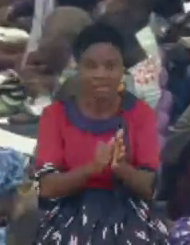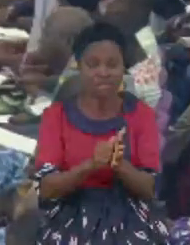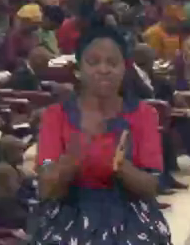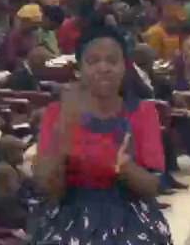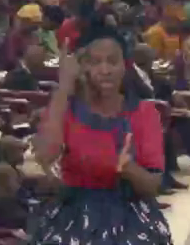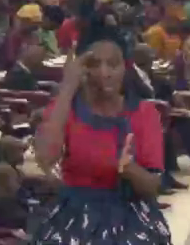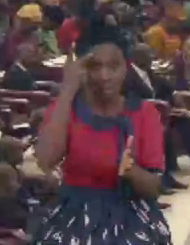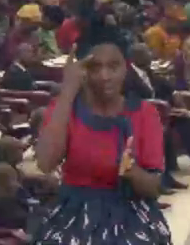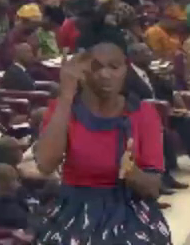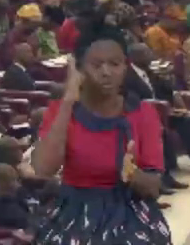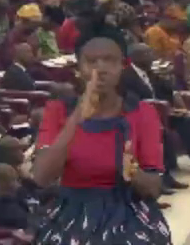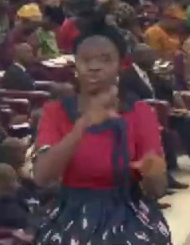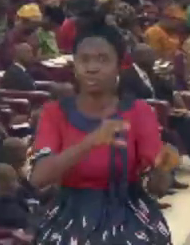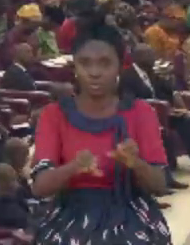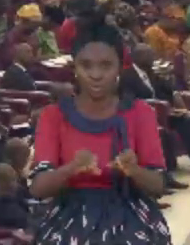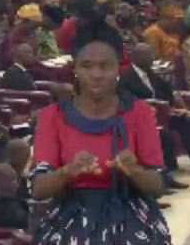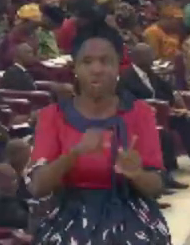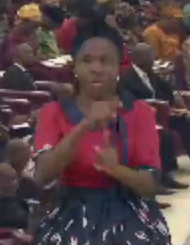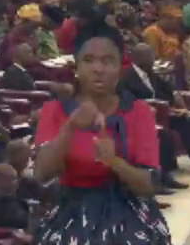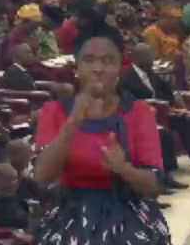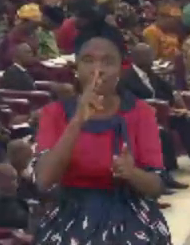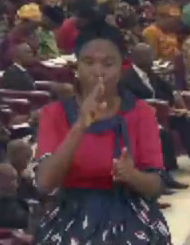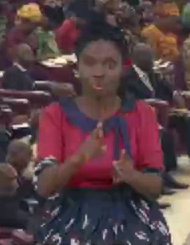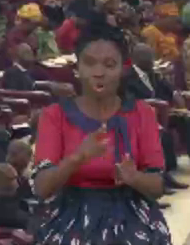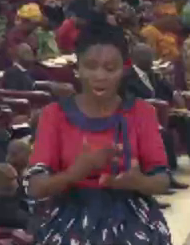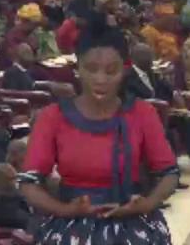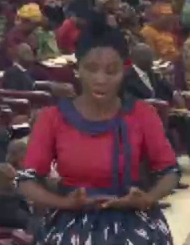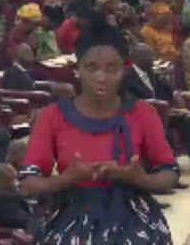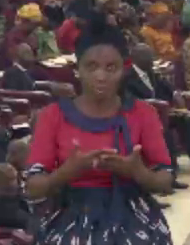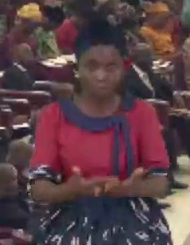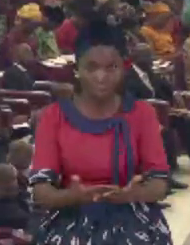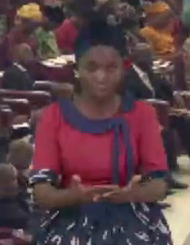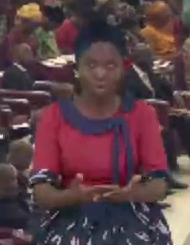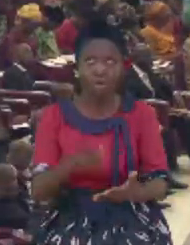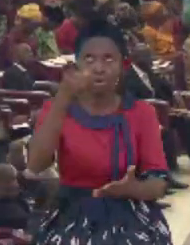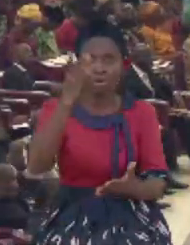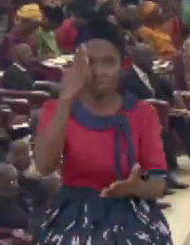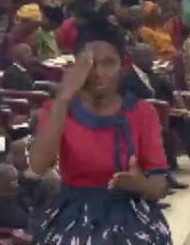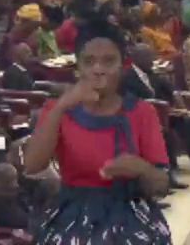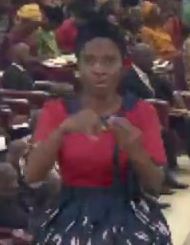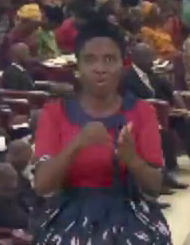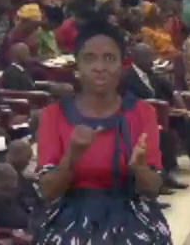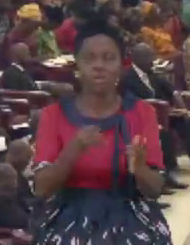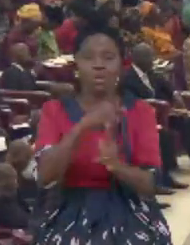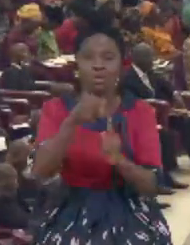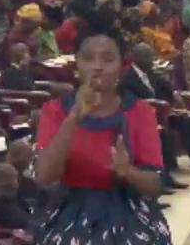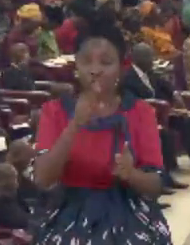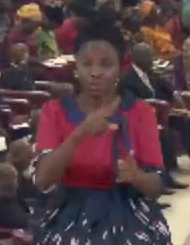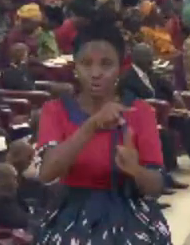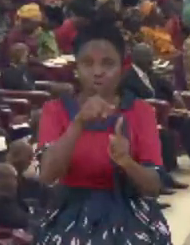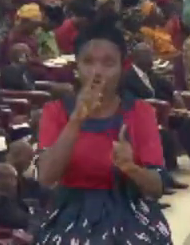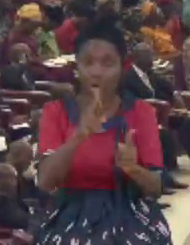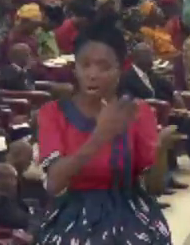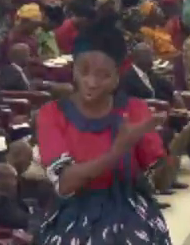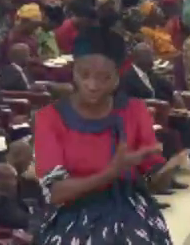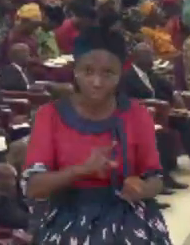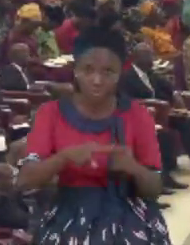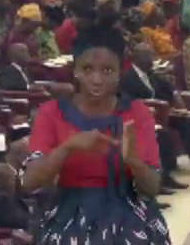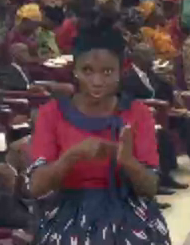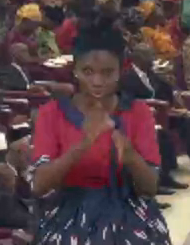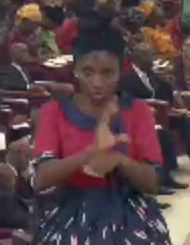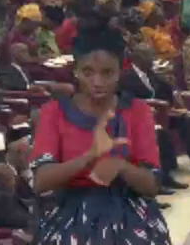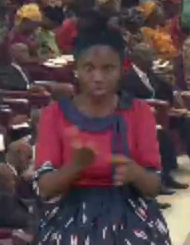Jésus-Christ. Lorsque vous naissez de nouveau, Dieu le sait. Lorsque vous êtes même amené à cette église, vous faites partie de l'église.